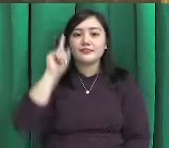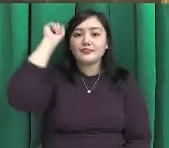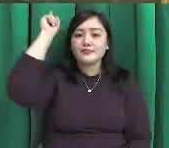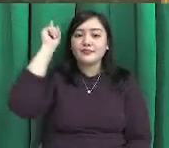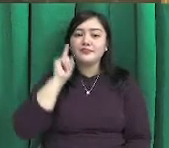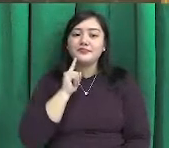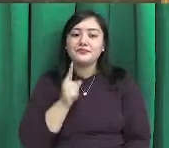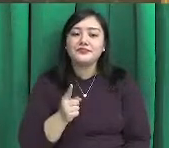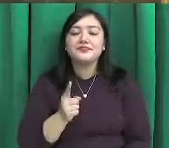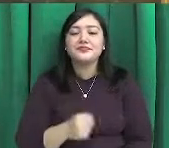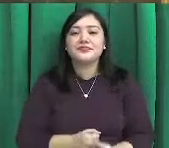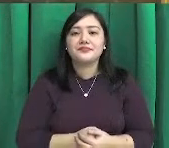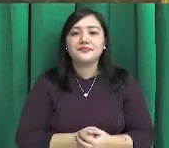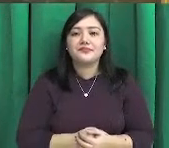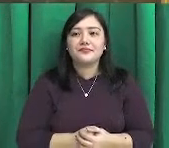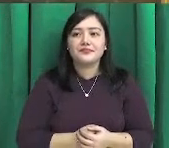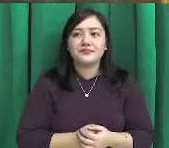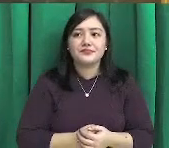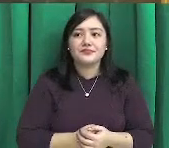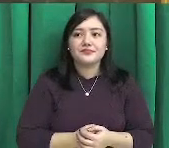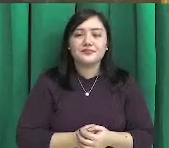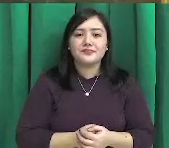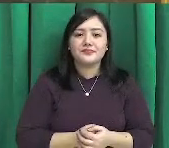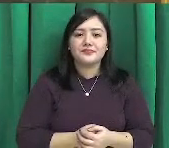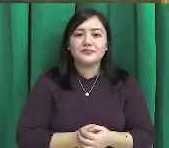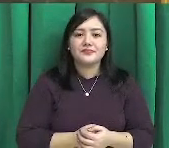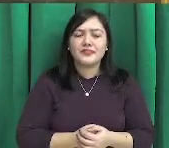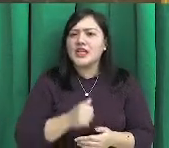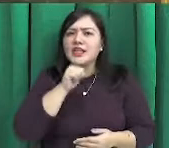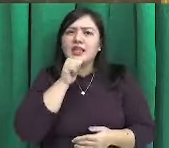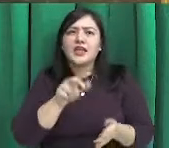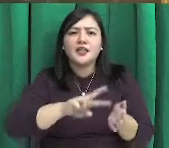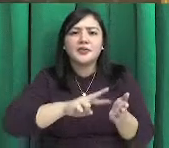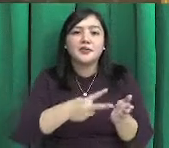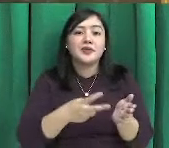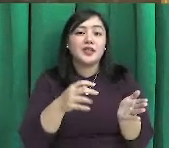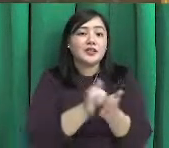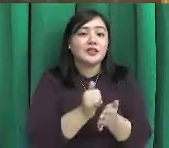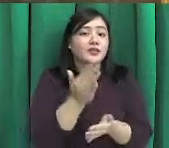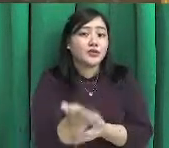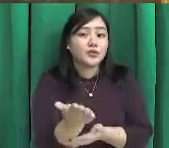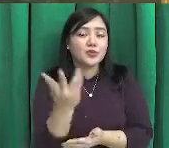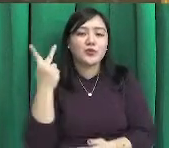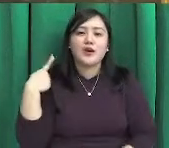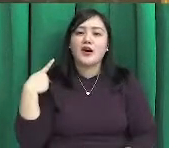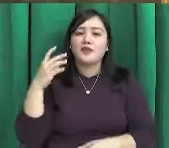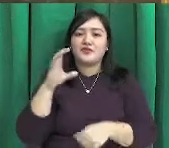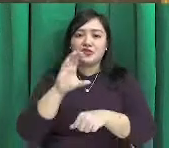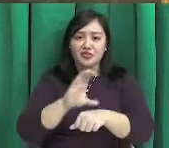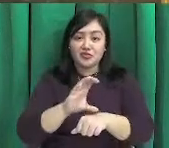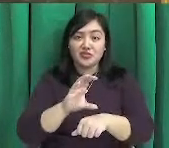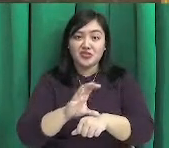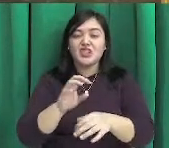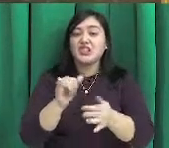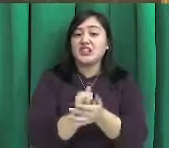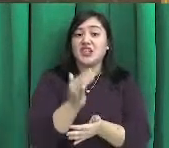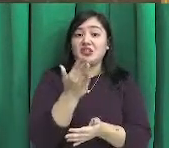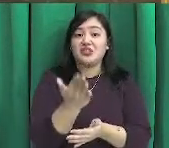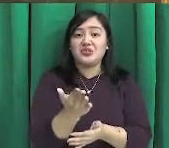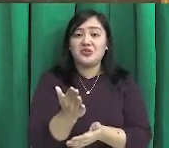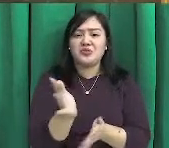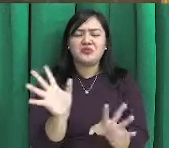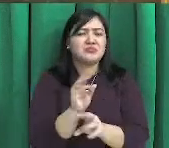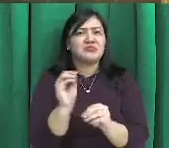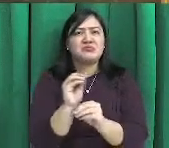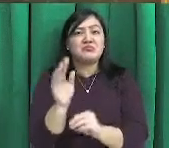may simbahan ka ay wala ka ng problema. Mm-hmm. So anong nakikita mong advantage? Alam ko nagkakaroon tayo ng problema ngayon. Can you please